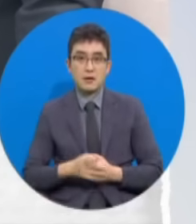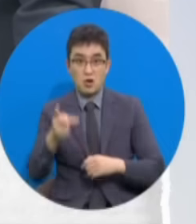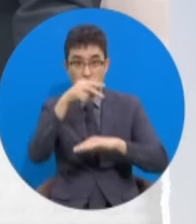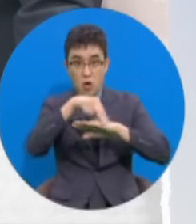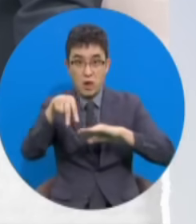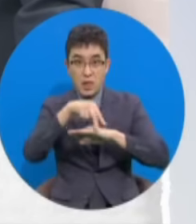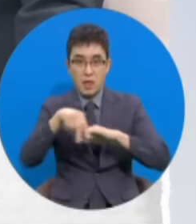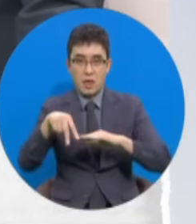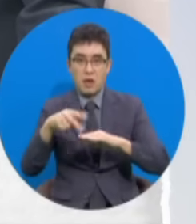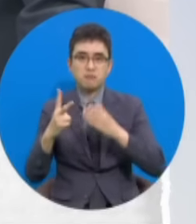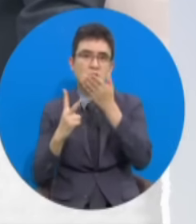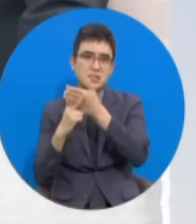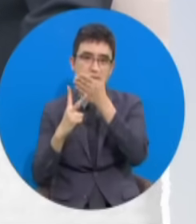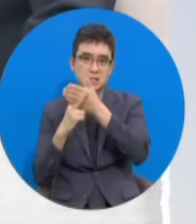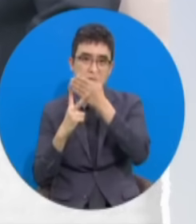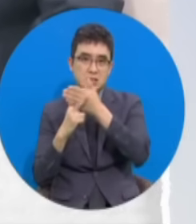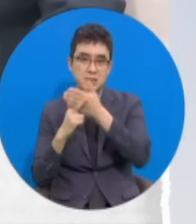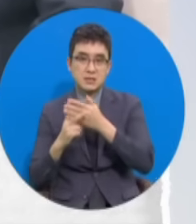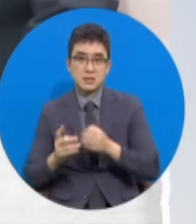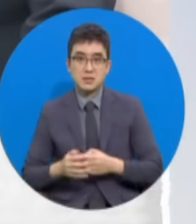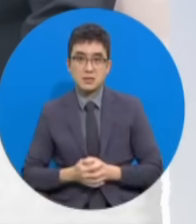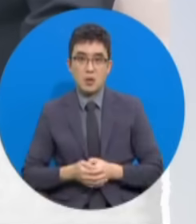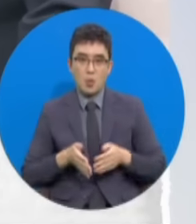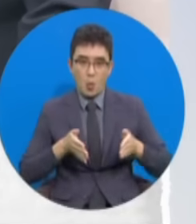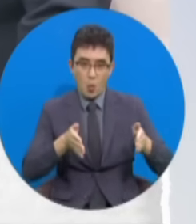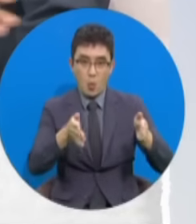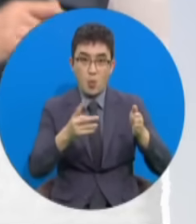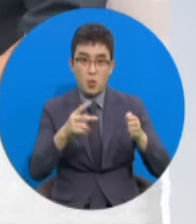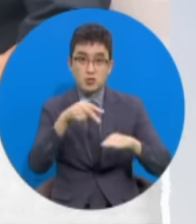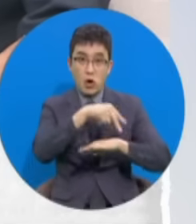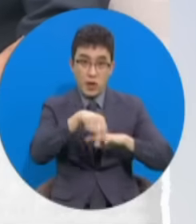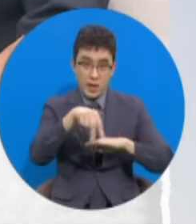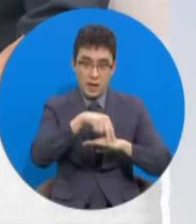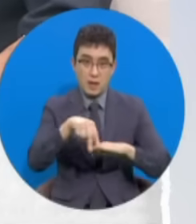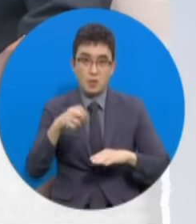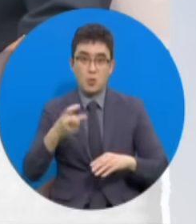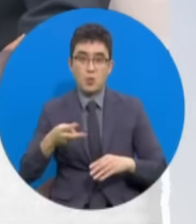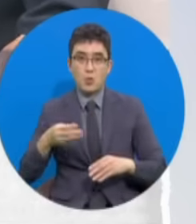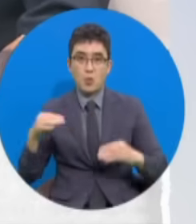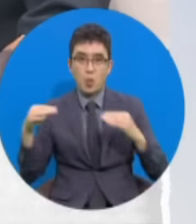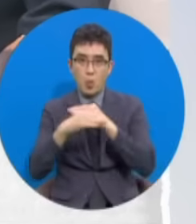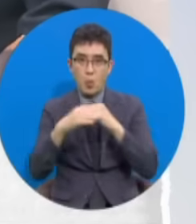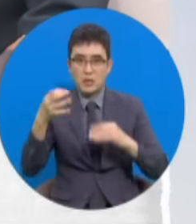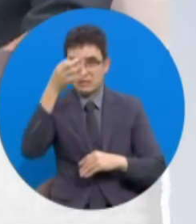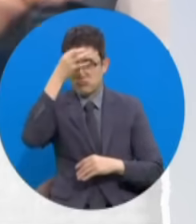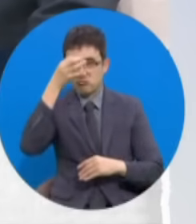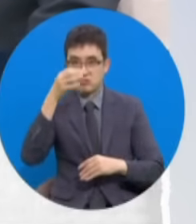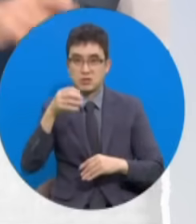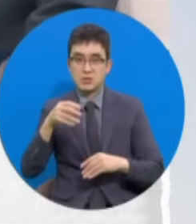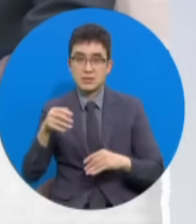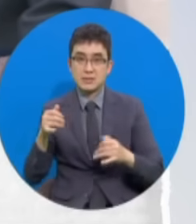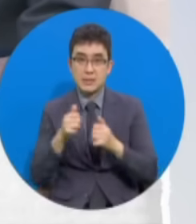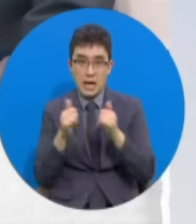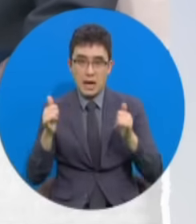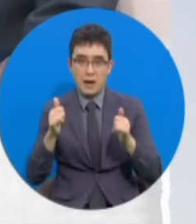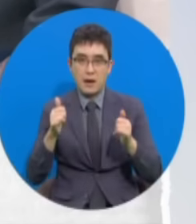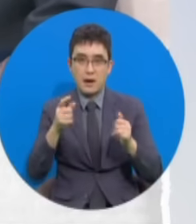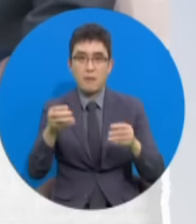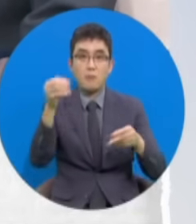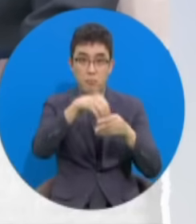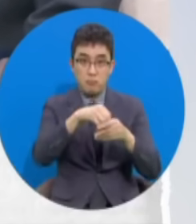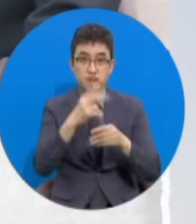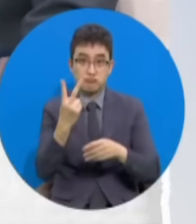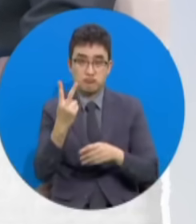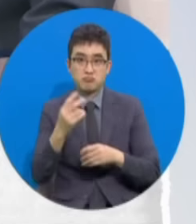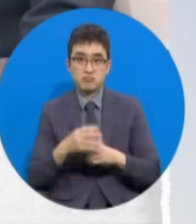두 가지로 이루어져요. 도로 설계사와 교통 설계사가 기술사가 이루어집니다. 근데 우리나 지금 현재 그